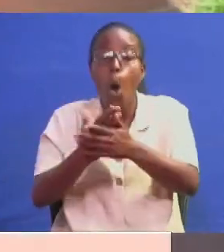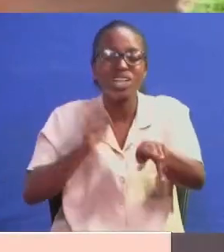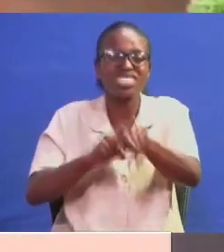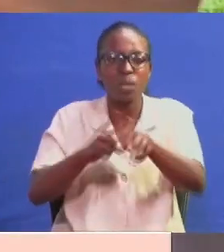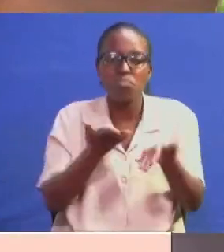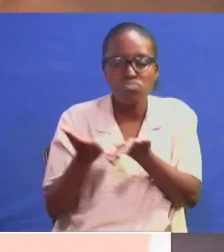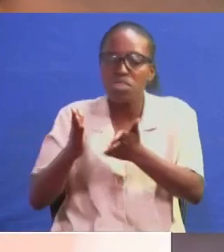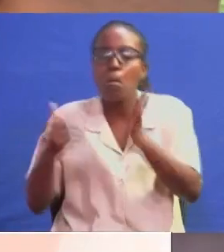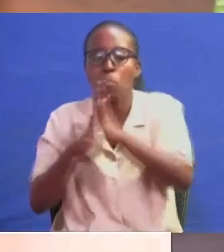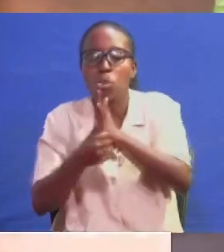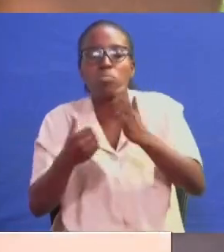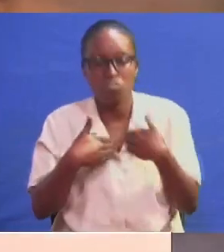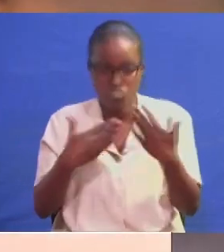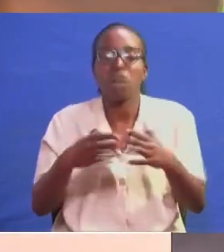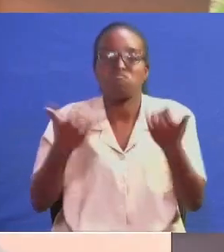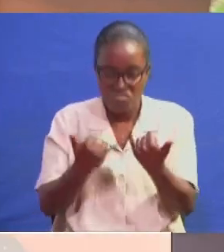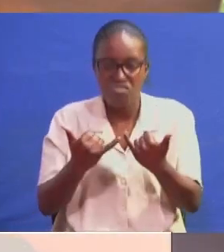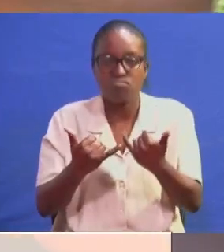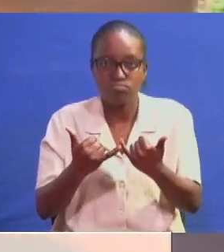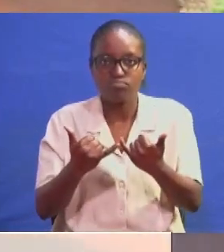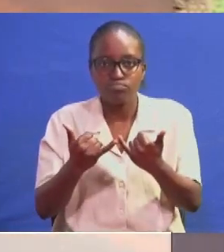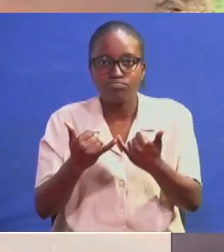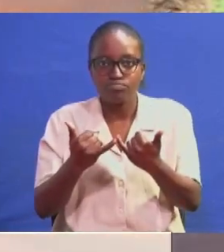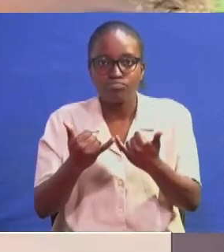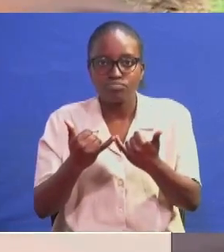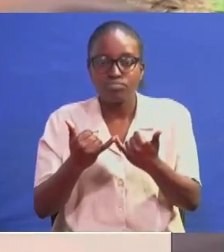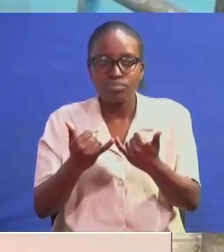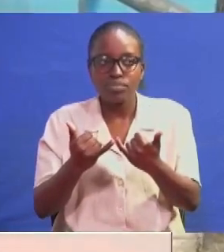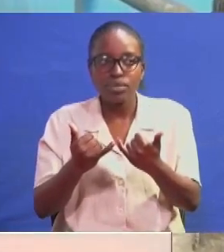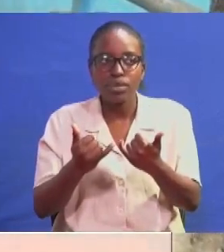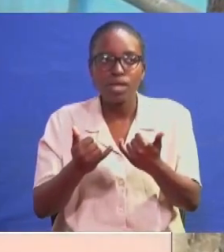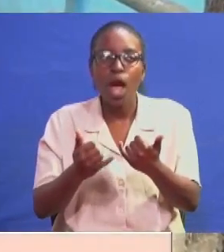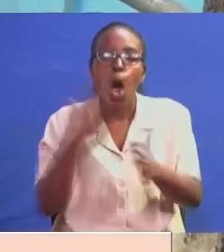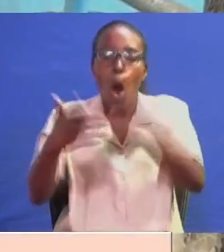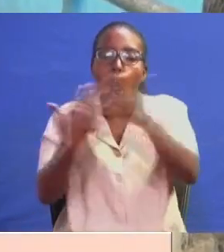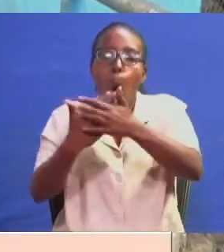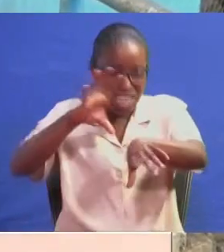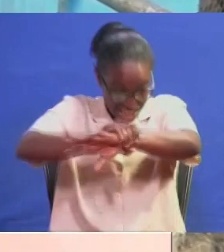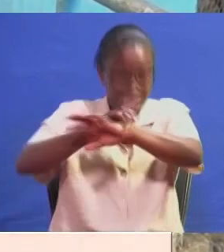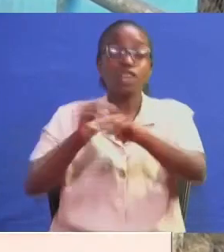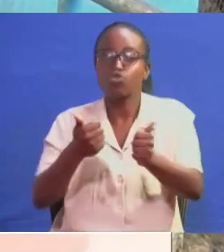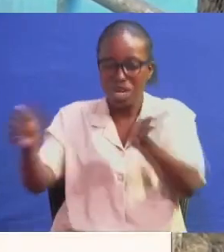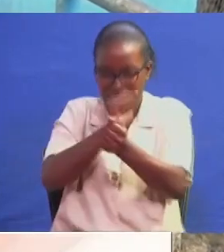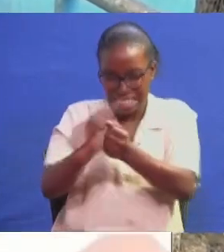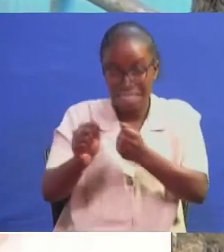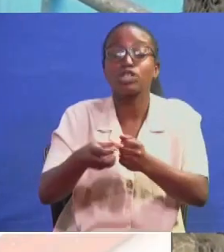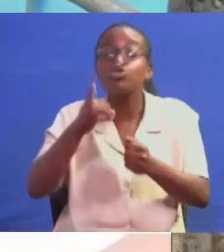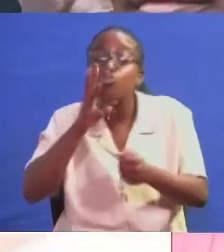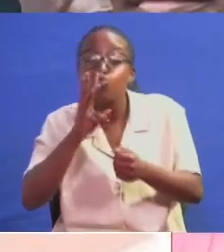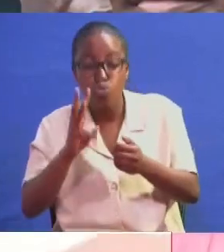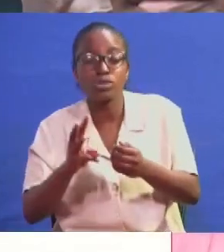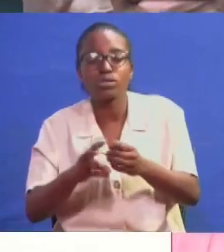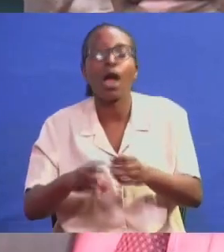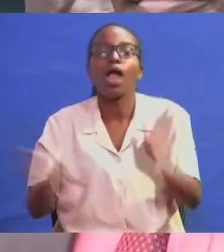waliopatikana hadi sasa. Hata hivyo, Olarasha alionya kuwa watakapopatikanwa na hatia kuharibu bomba ya maji, watachukua